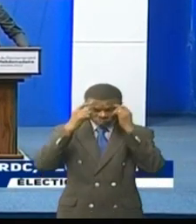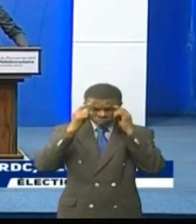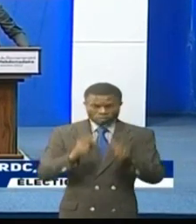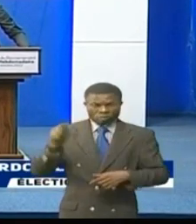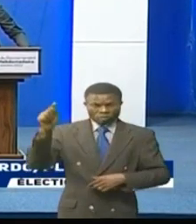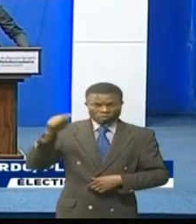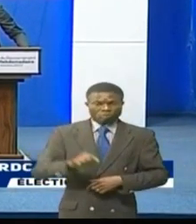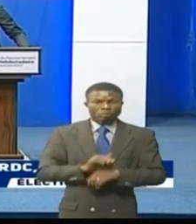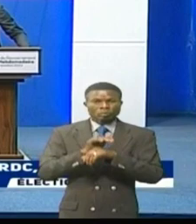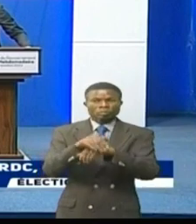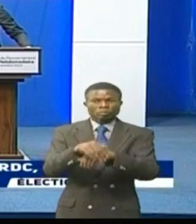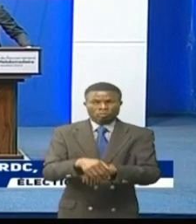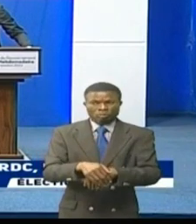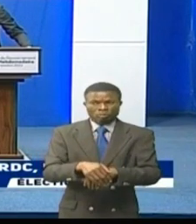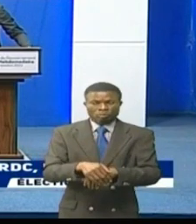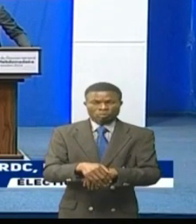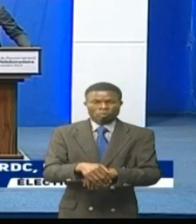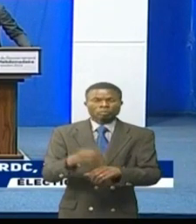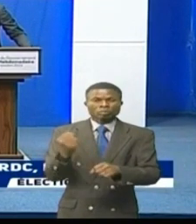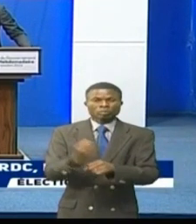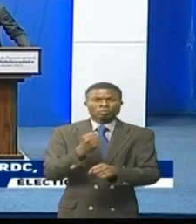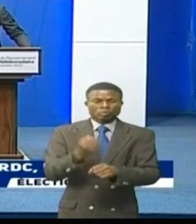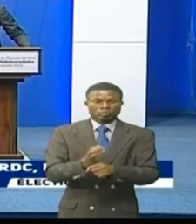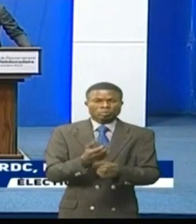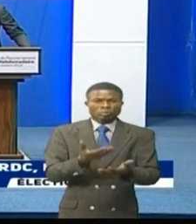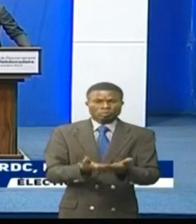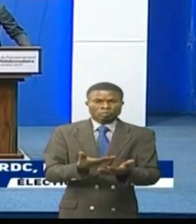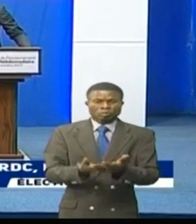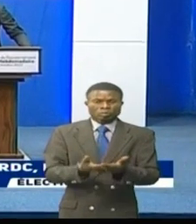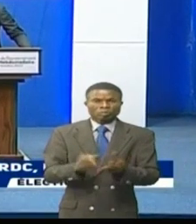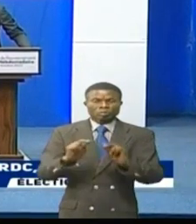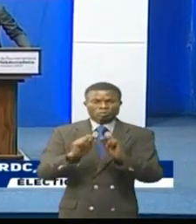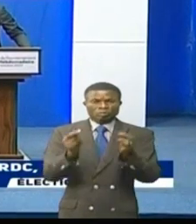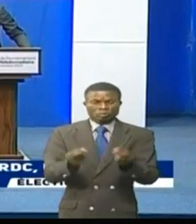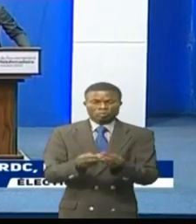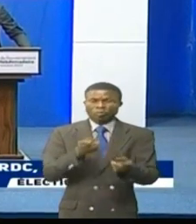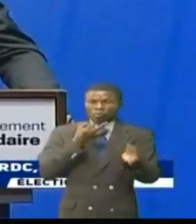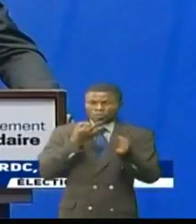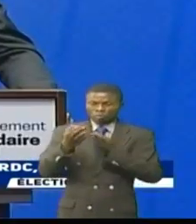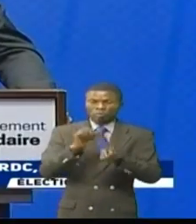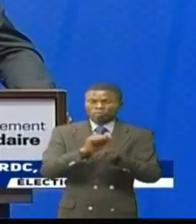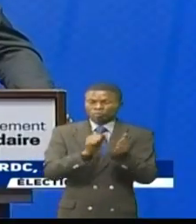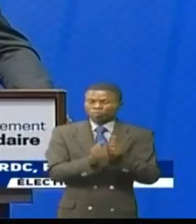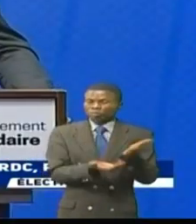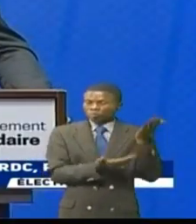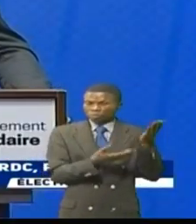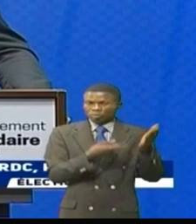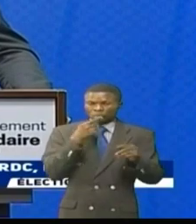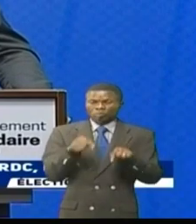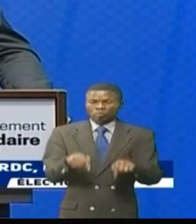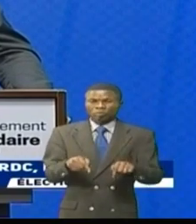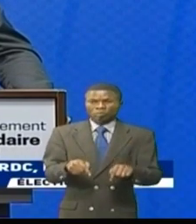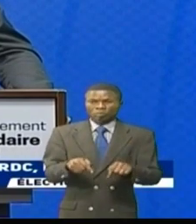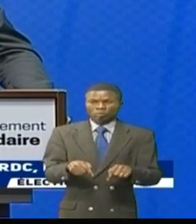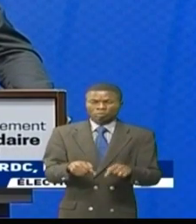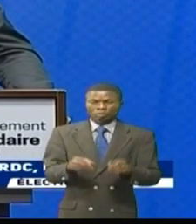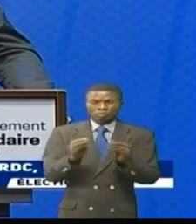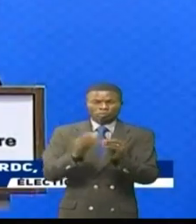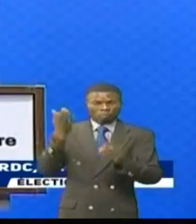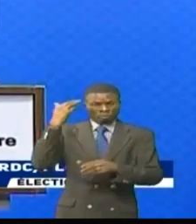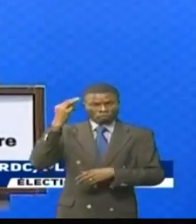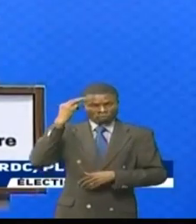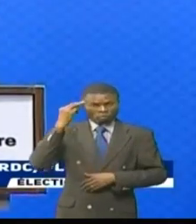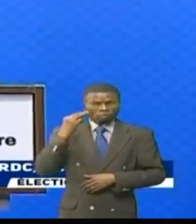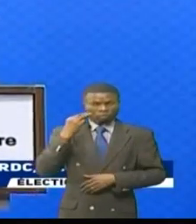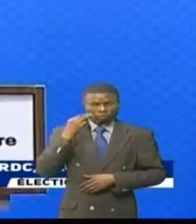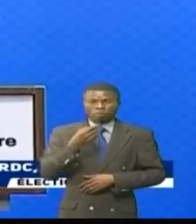à participer à cet exercice pour parler de quelques points qui ont été abordés, notamment au dernier conseil de ministres.